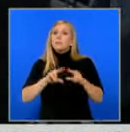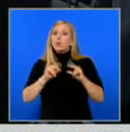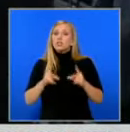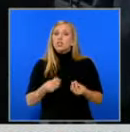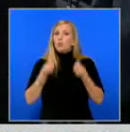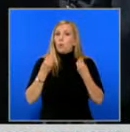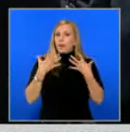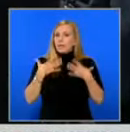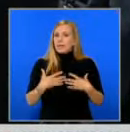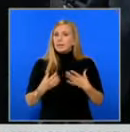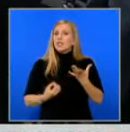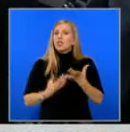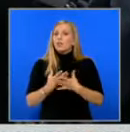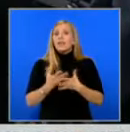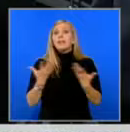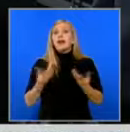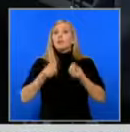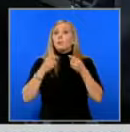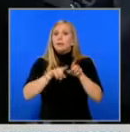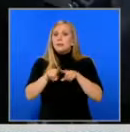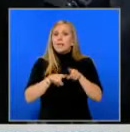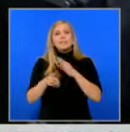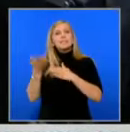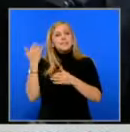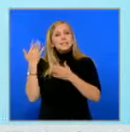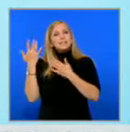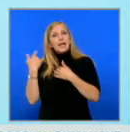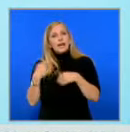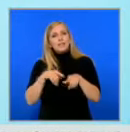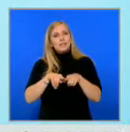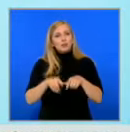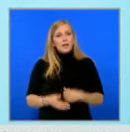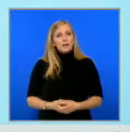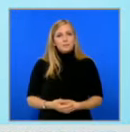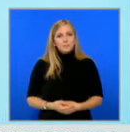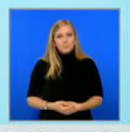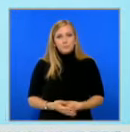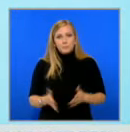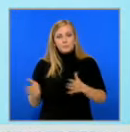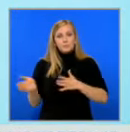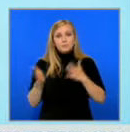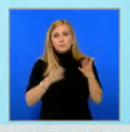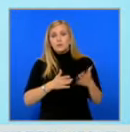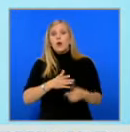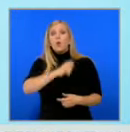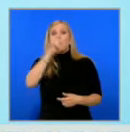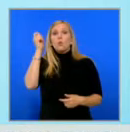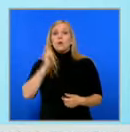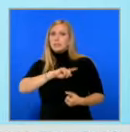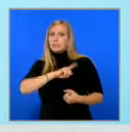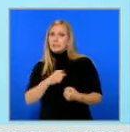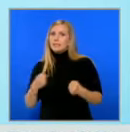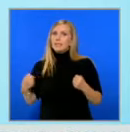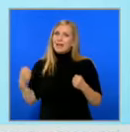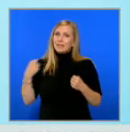дрехи са новите но най-добрите приятели са старите другари украинските сили са нанесли ракетен